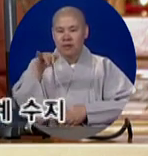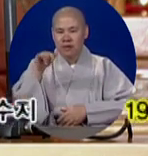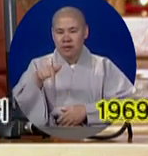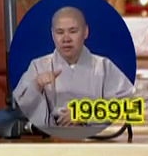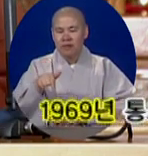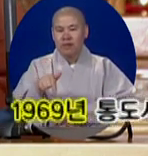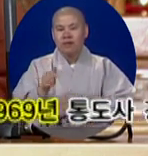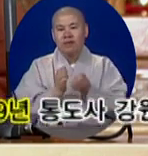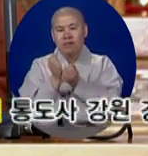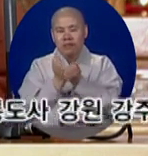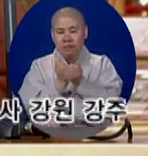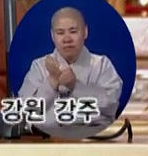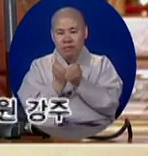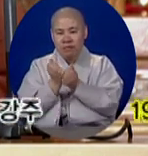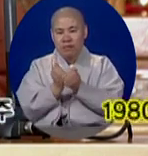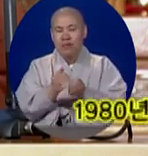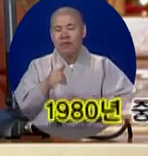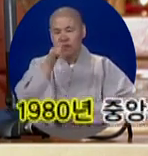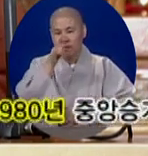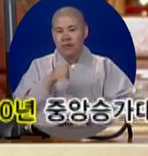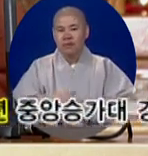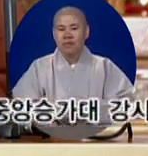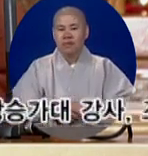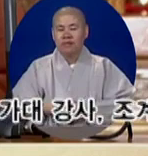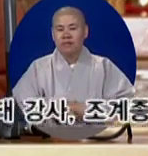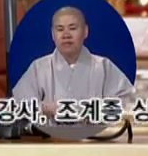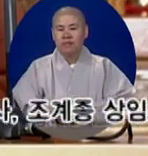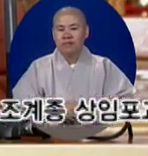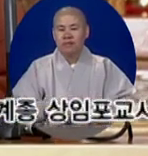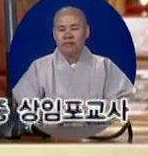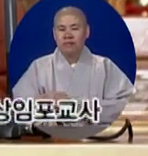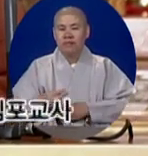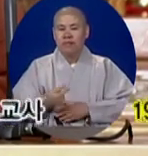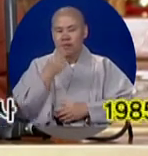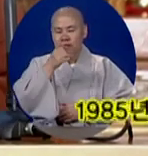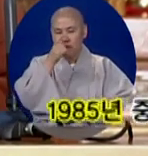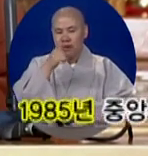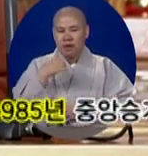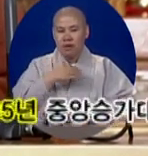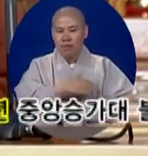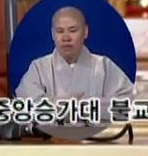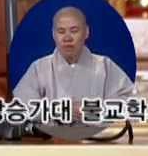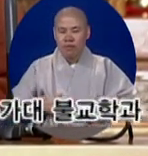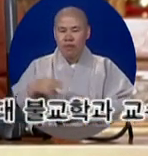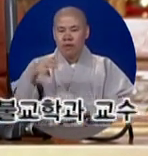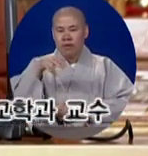수상행식 이렇게 설명했습니다. 이제 중생의 몸을